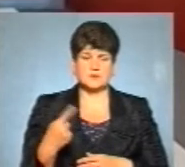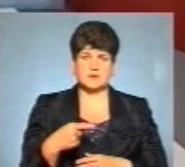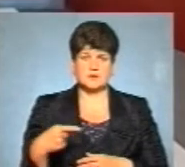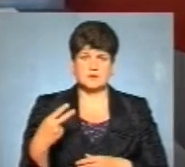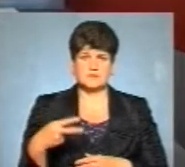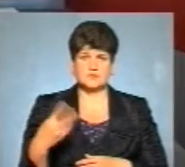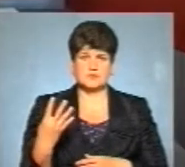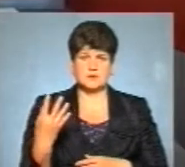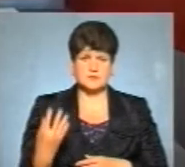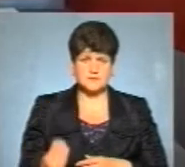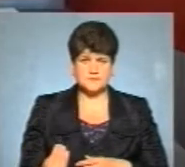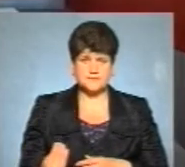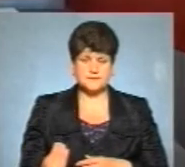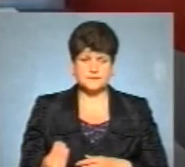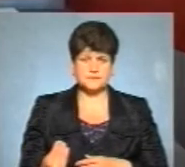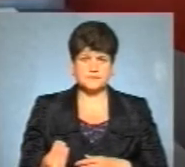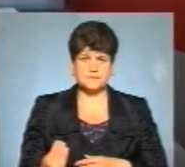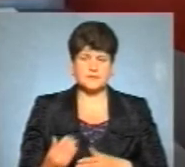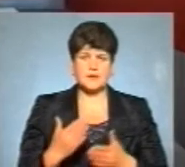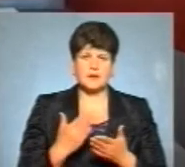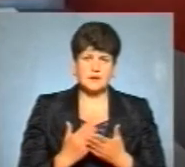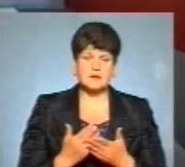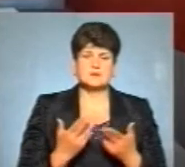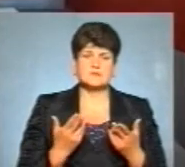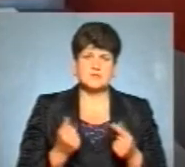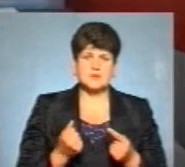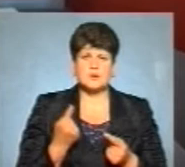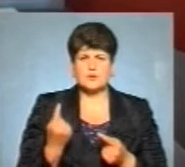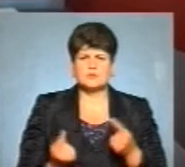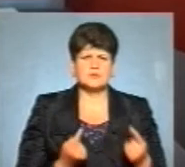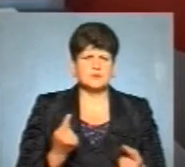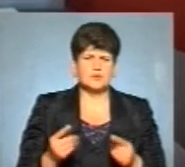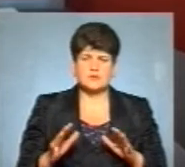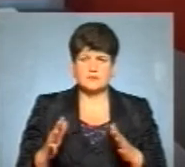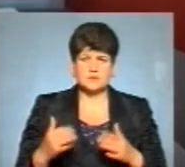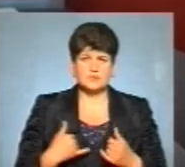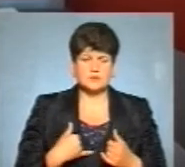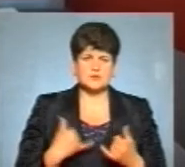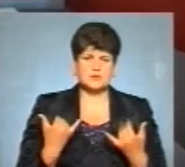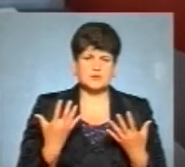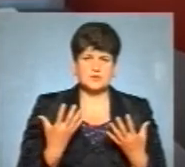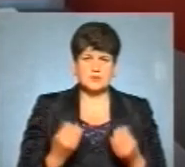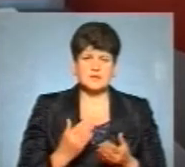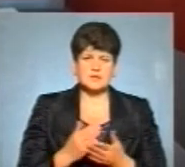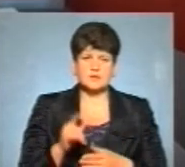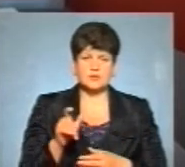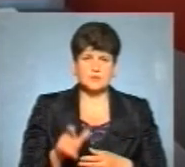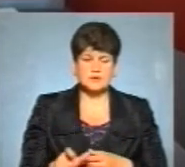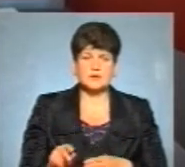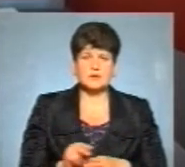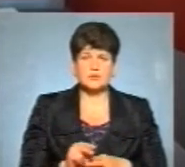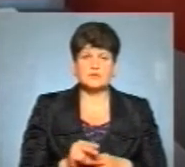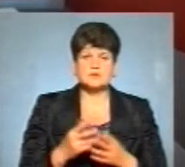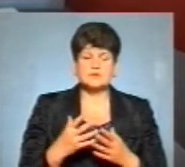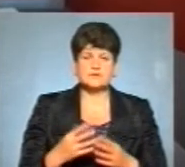21-24 дні. І є, звичайно, поодинокі випадки. От, наприклад, на сьогоднішній день є пацієнти, які вже лікуються там